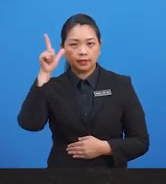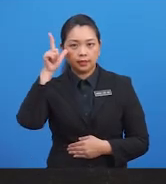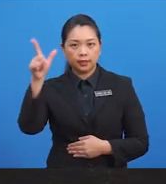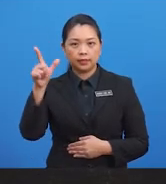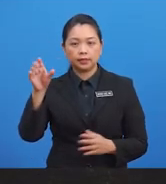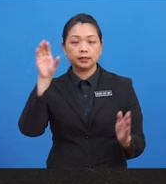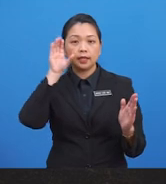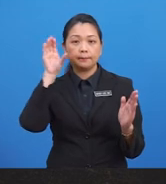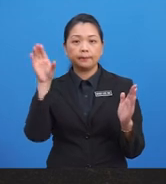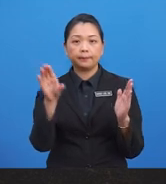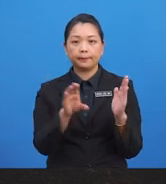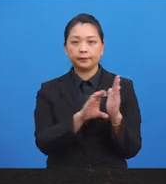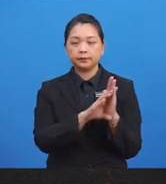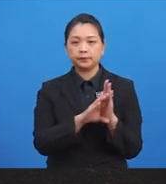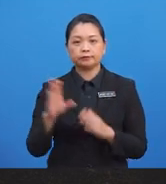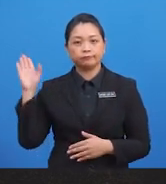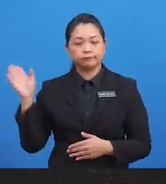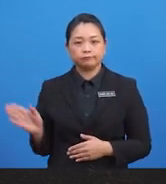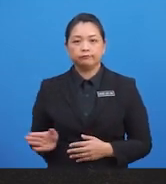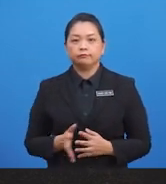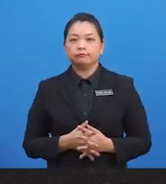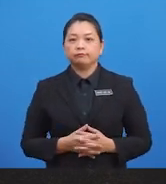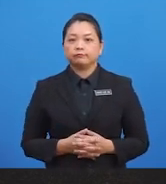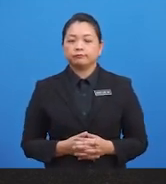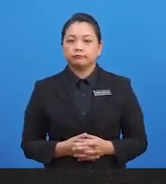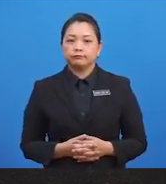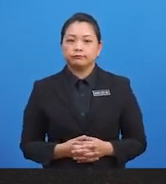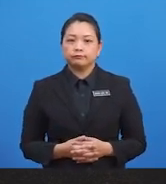Lihat gambar rajah pada paparan skrin.